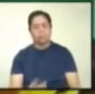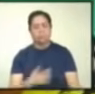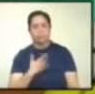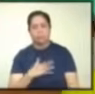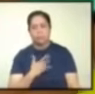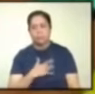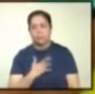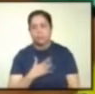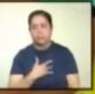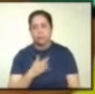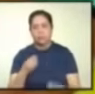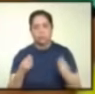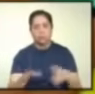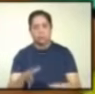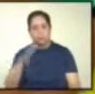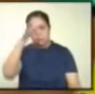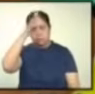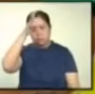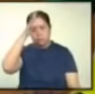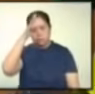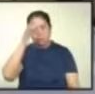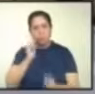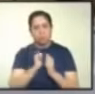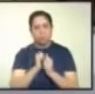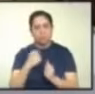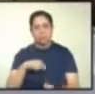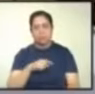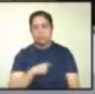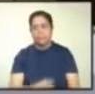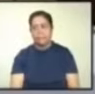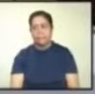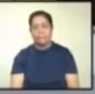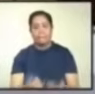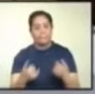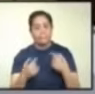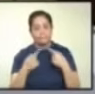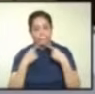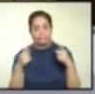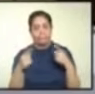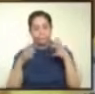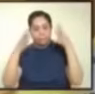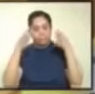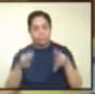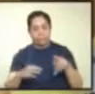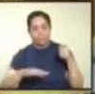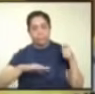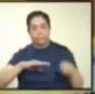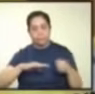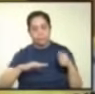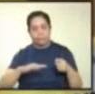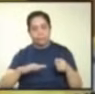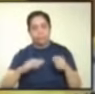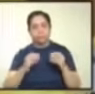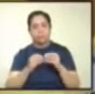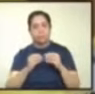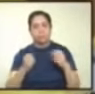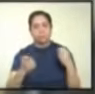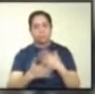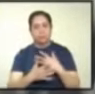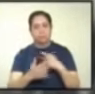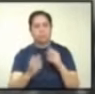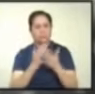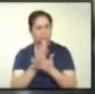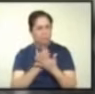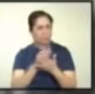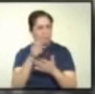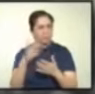ko na mawala si Papa sa akin. Ngayong lumabas na ang hatol ng korte, mas natatakot sila, lalo't